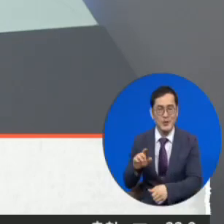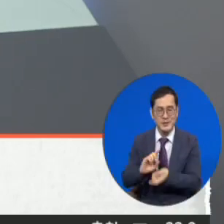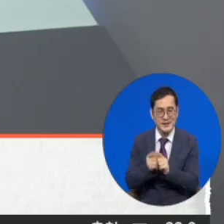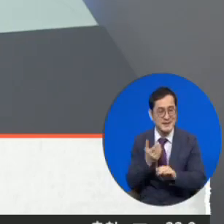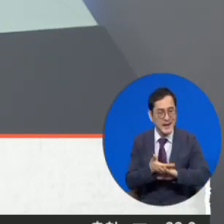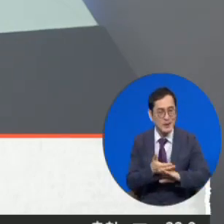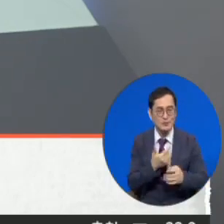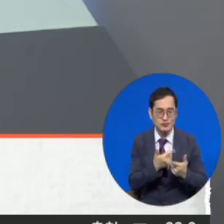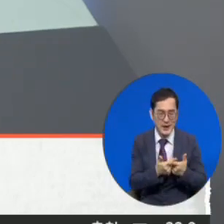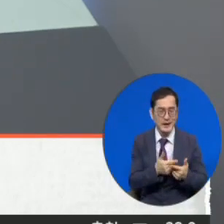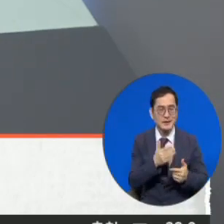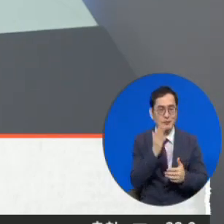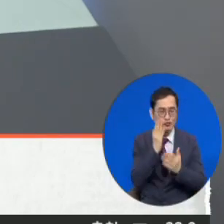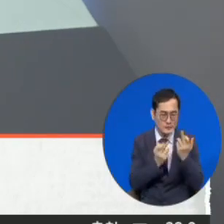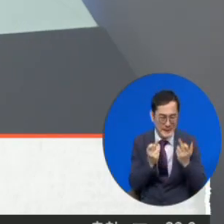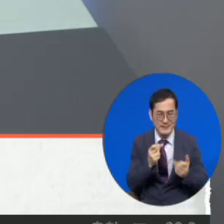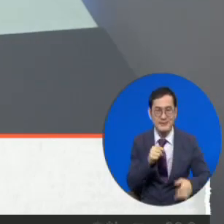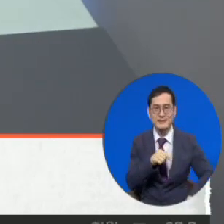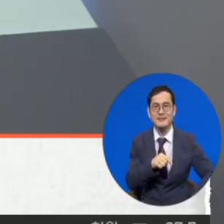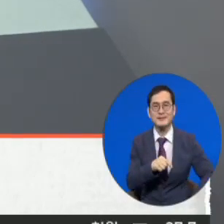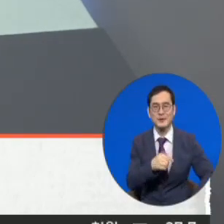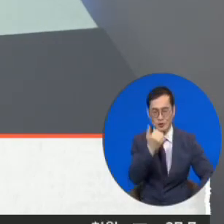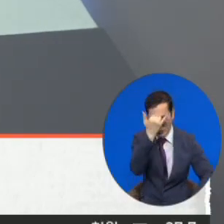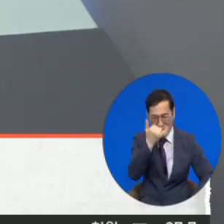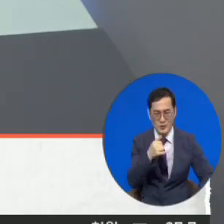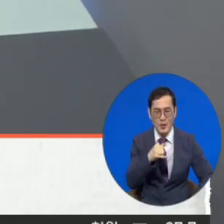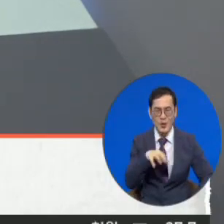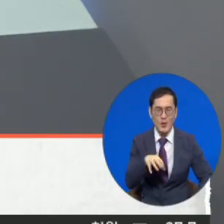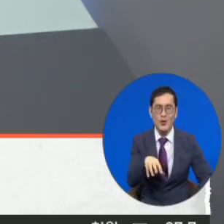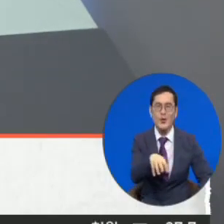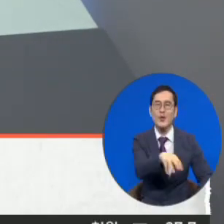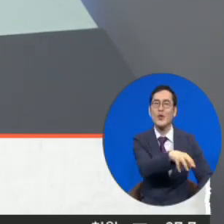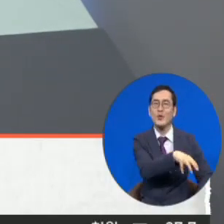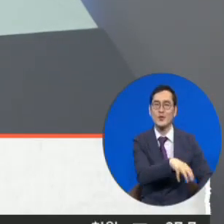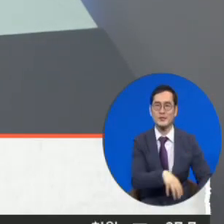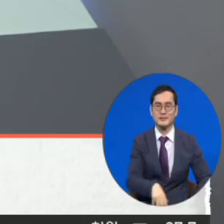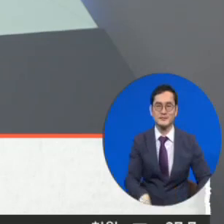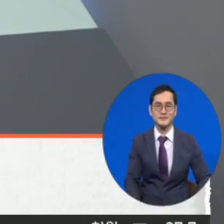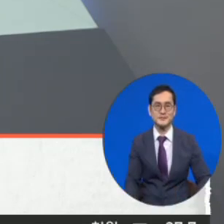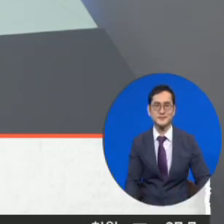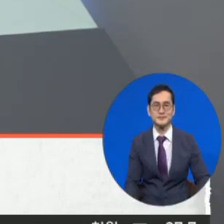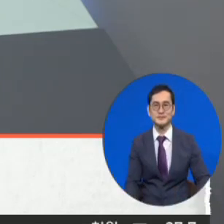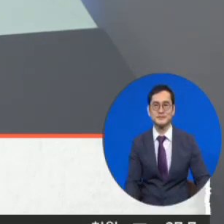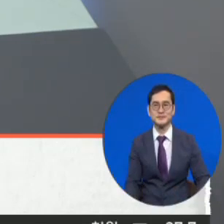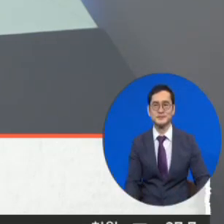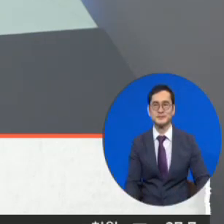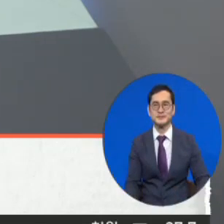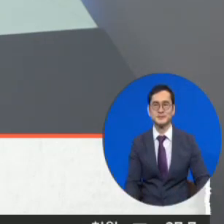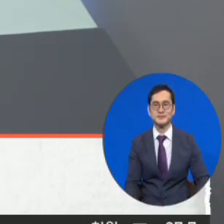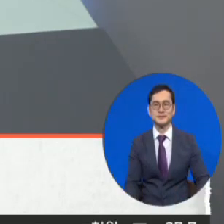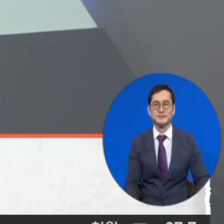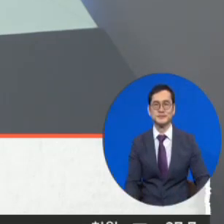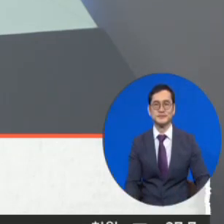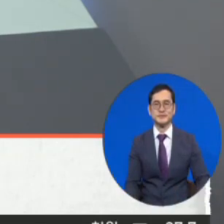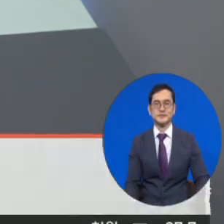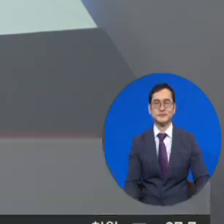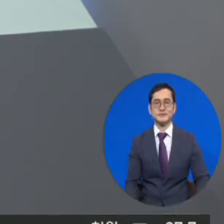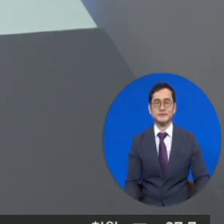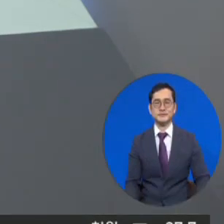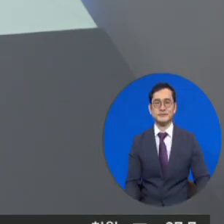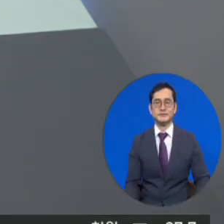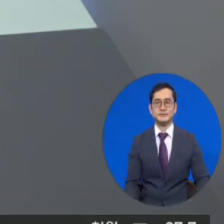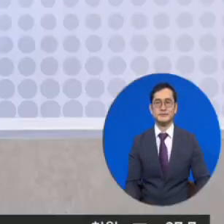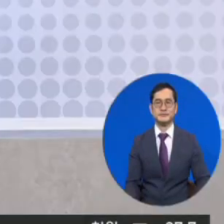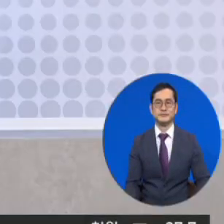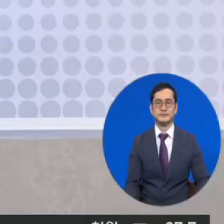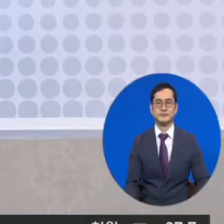그리고 전라북도 그리고 충청도 쪽을 이제 한 3박 4일 동안 순회한다고 합니다. 윤석열 캠프에게 여기서